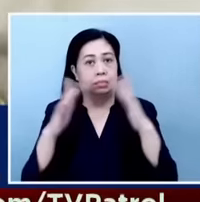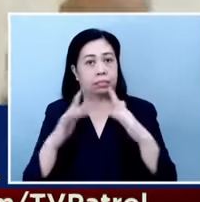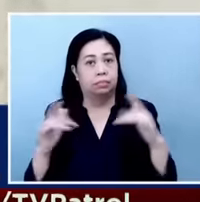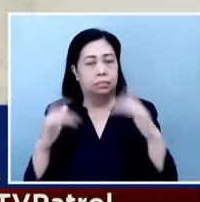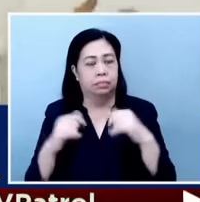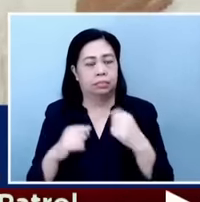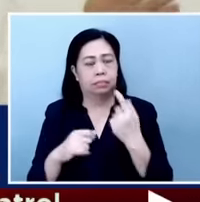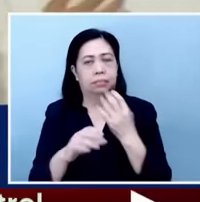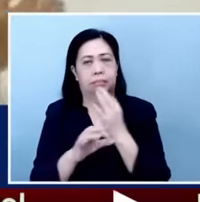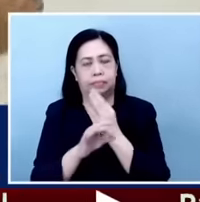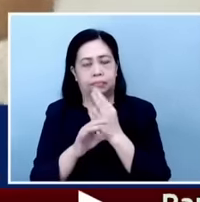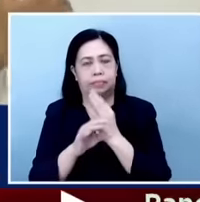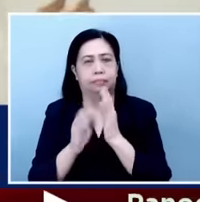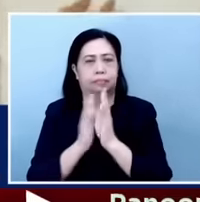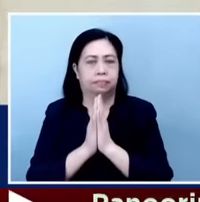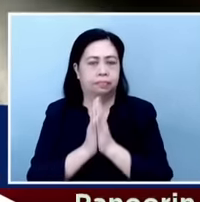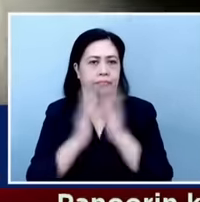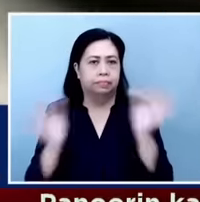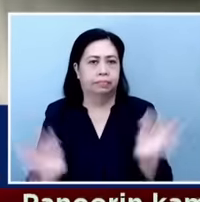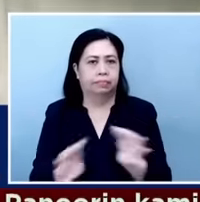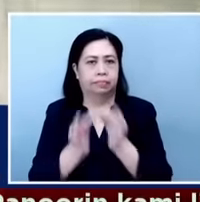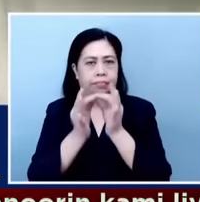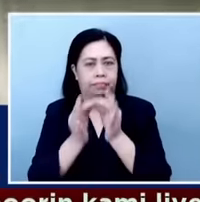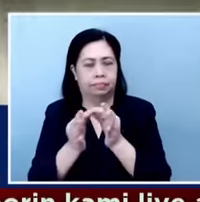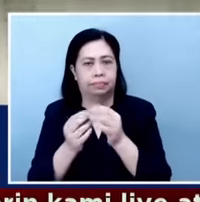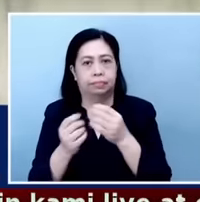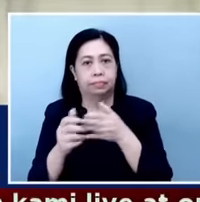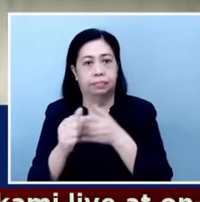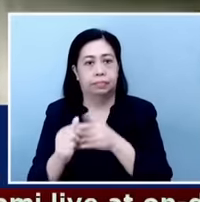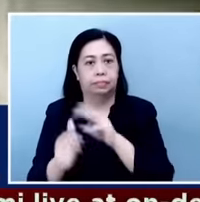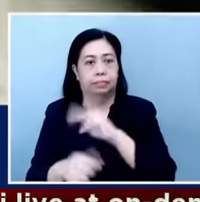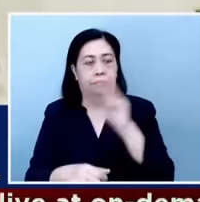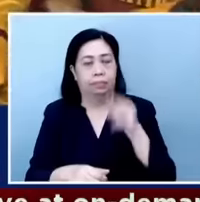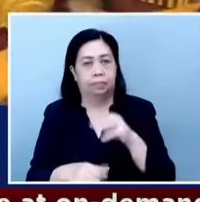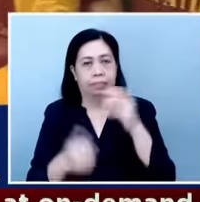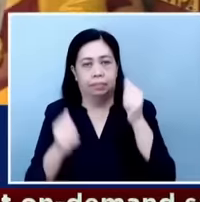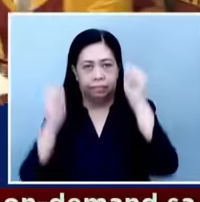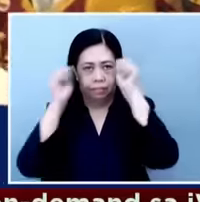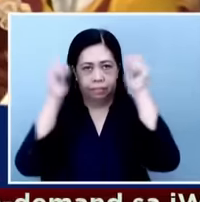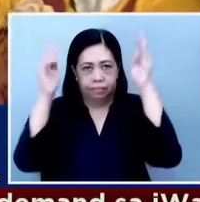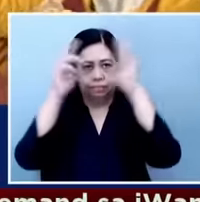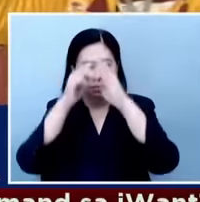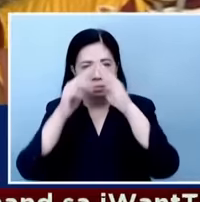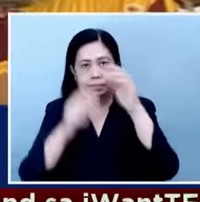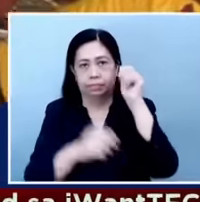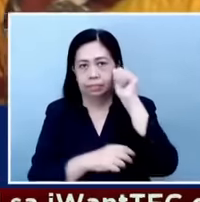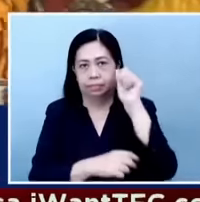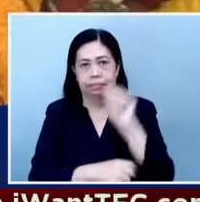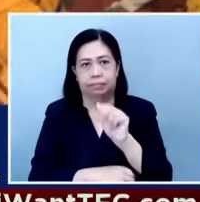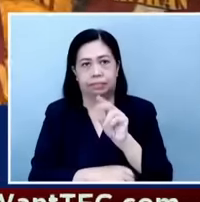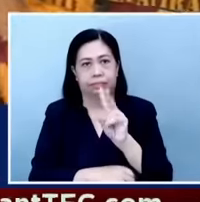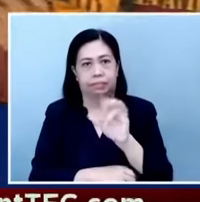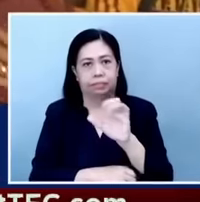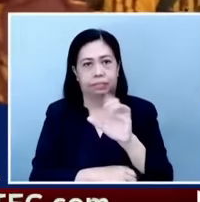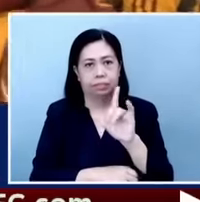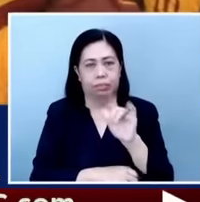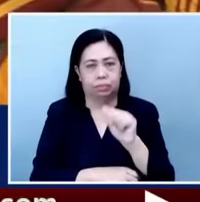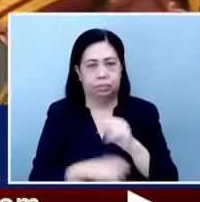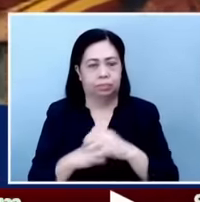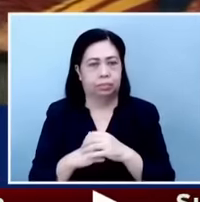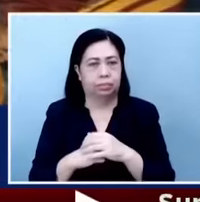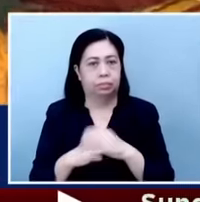taimtim na misa na pinangunahan ni Manila Archbishop Jose Cardinal Advincula. Sa prosesyon ng traslasyon,